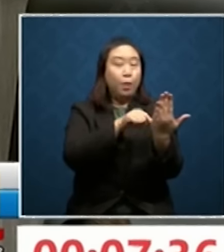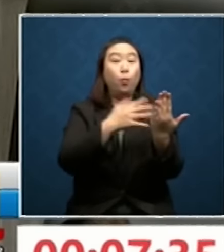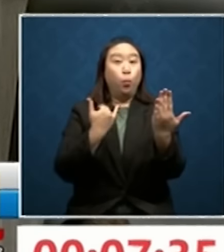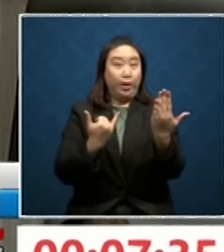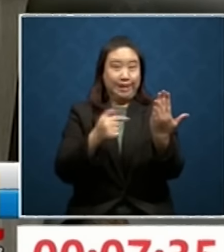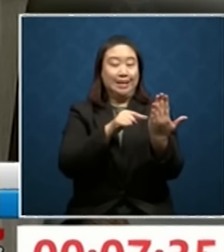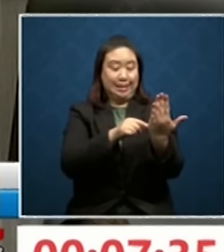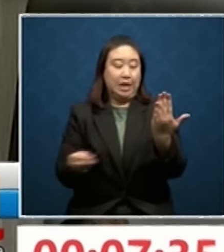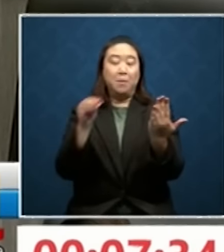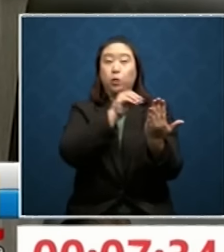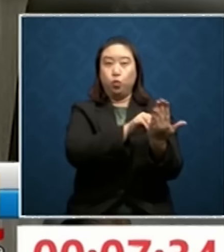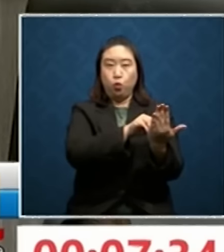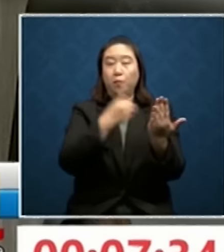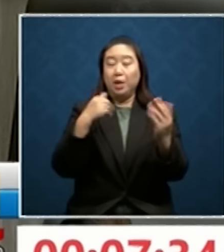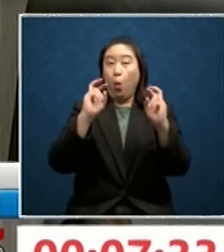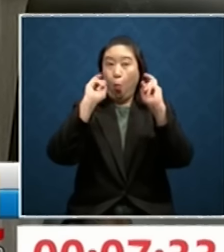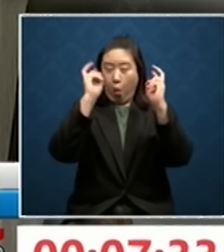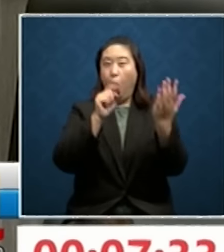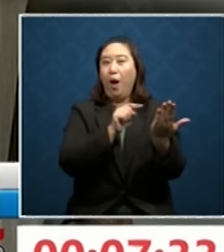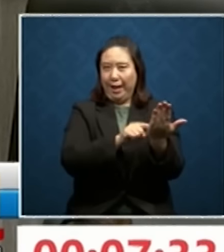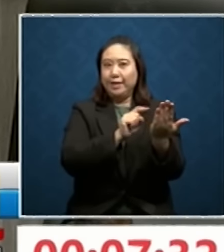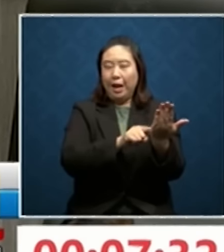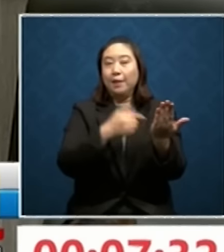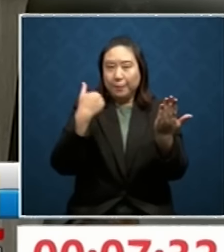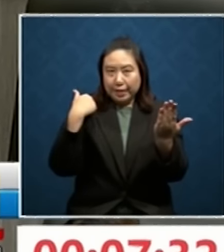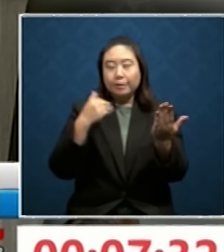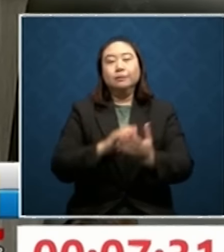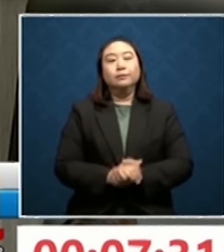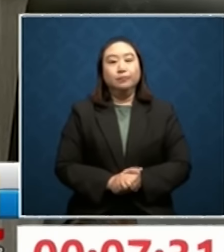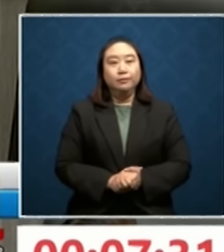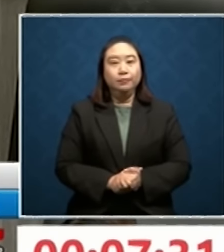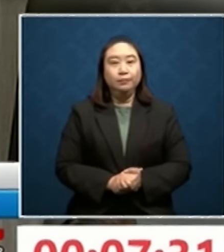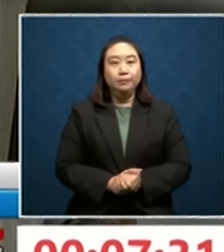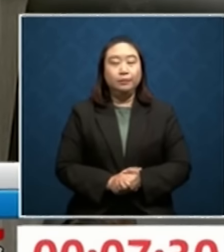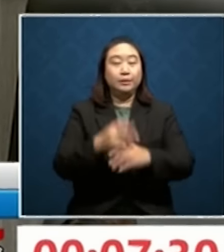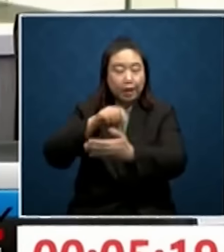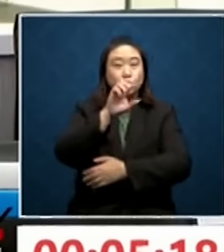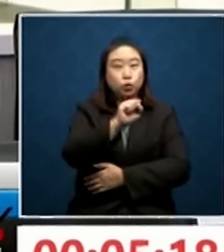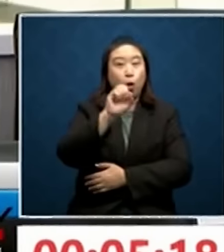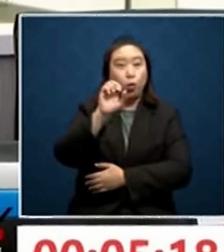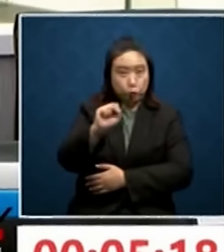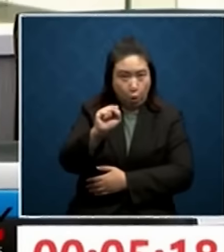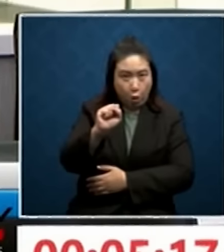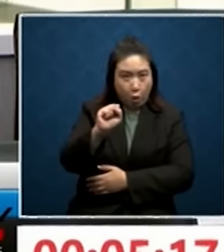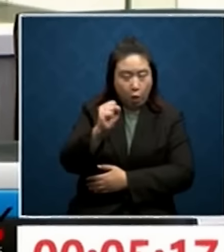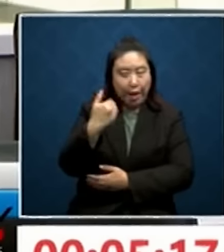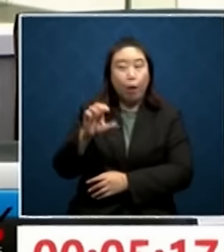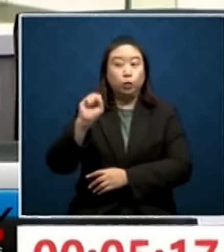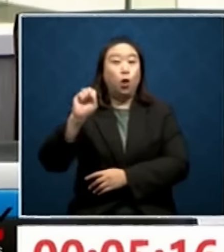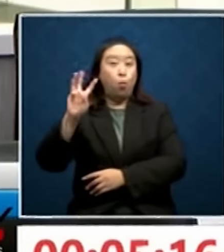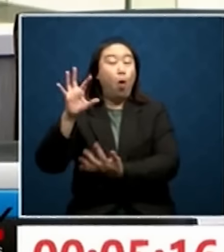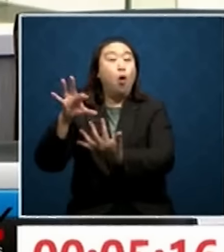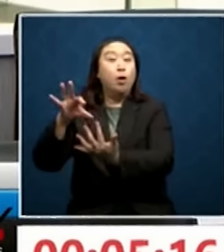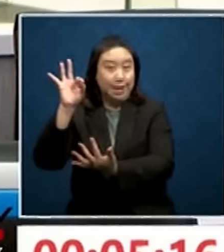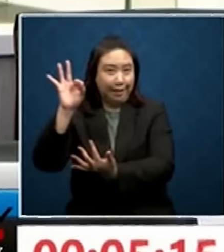กกตรับรองสวชุดใหม่อ่ะใช่กรรมาธิการตั้งวันนี้ไงอือมีอายุ 1วันค่ะจบเลยจบเลย